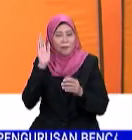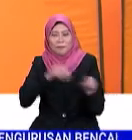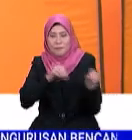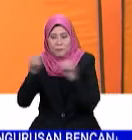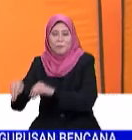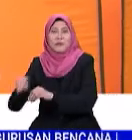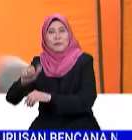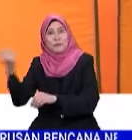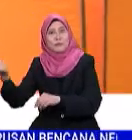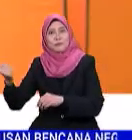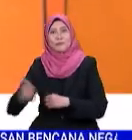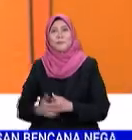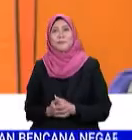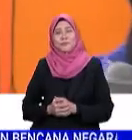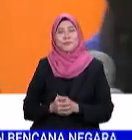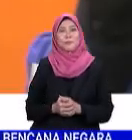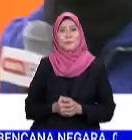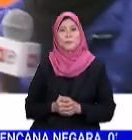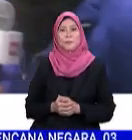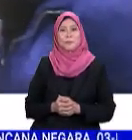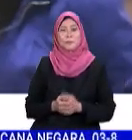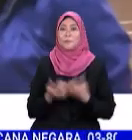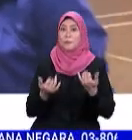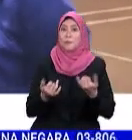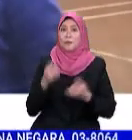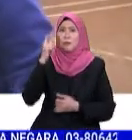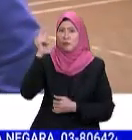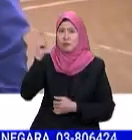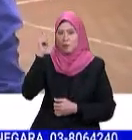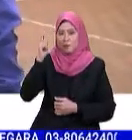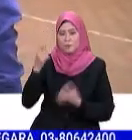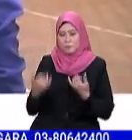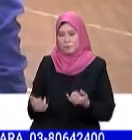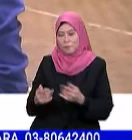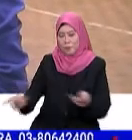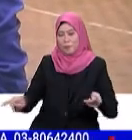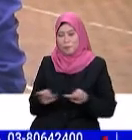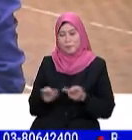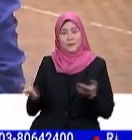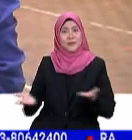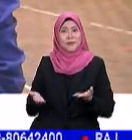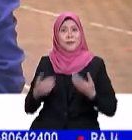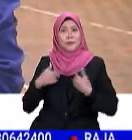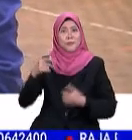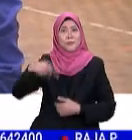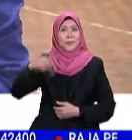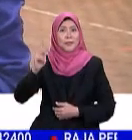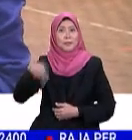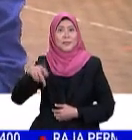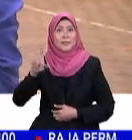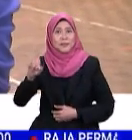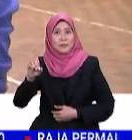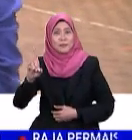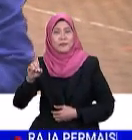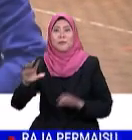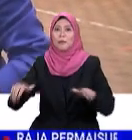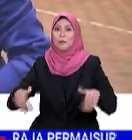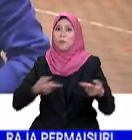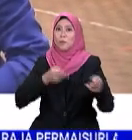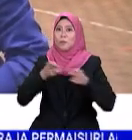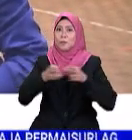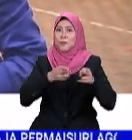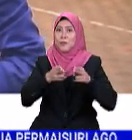ditempatkan di sini. Tuan, kita tahu sekarang ini pun di kawasan daerah Hilir Perak ini juga ada kawasan PKPD. Bagaimana daripada